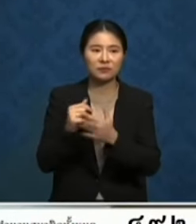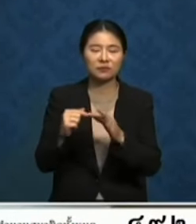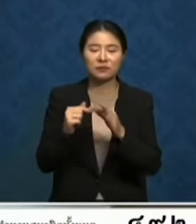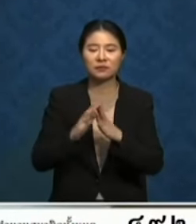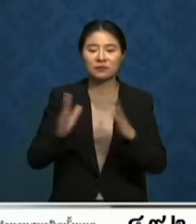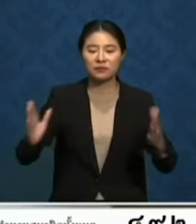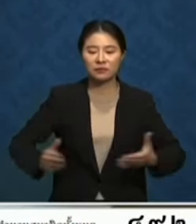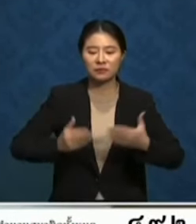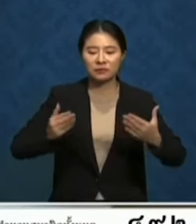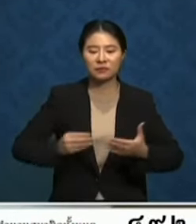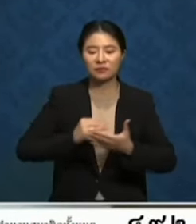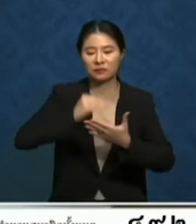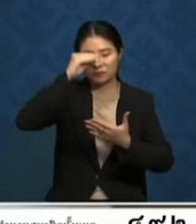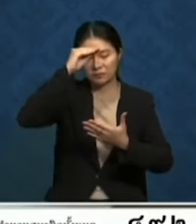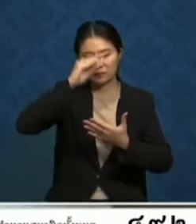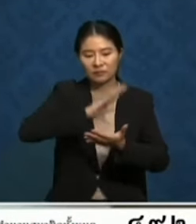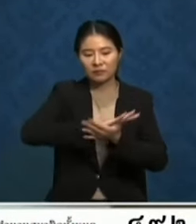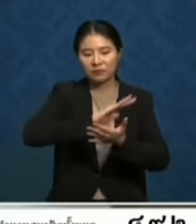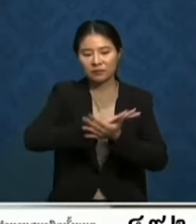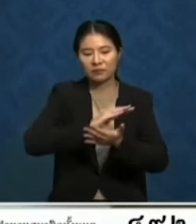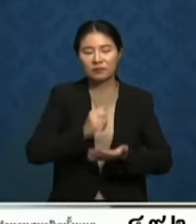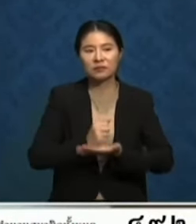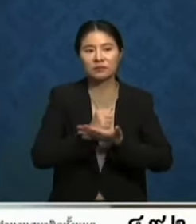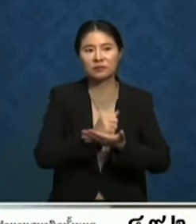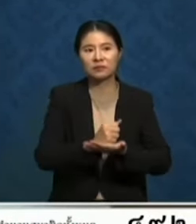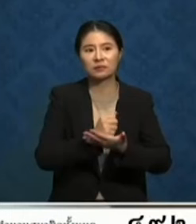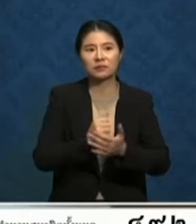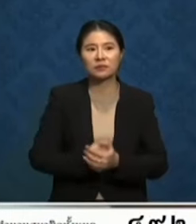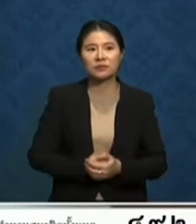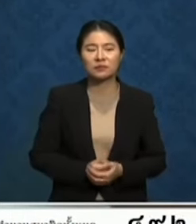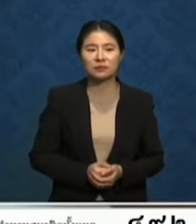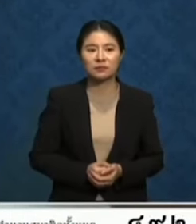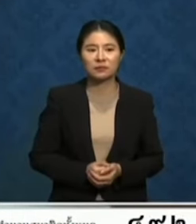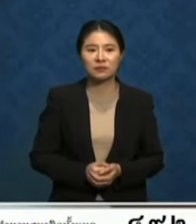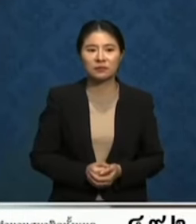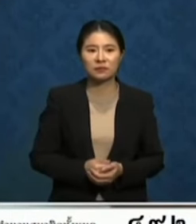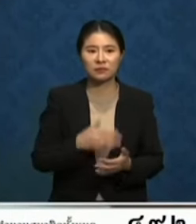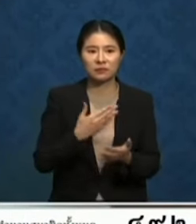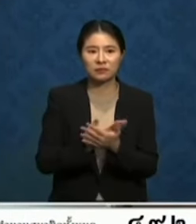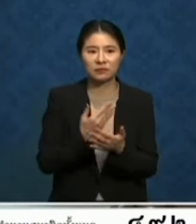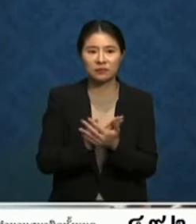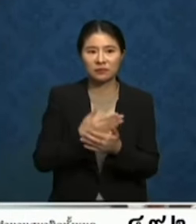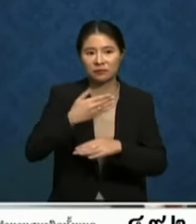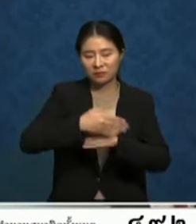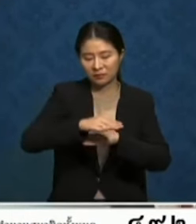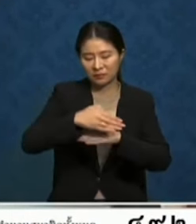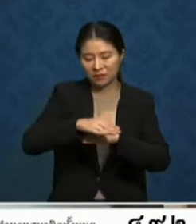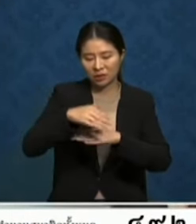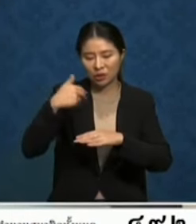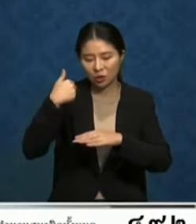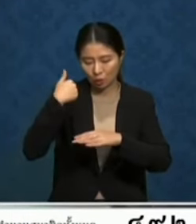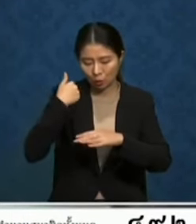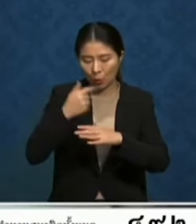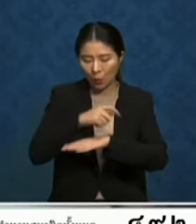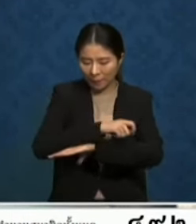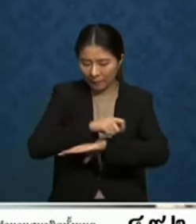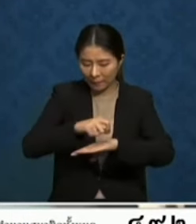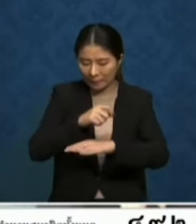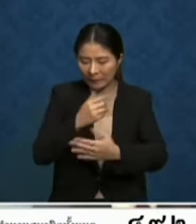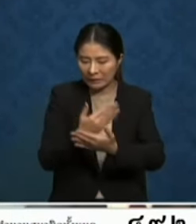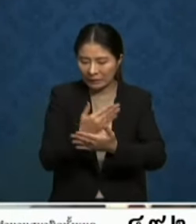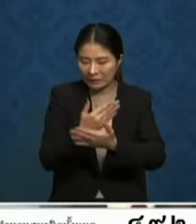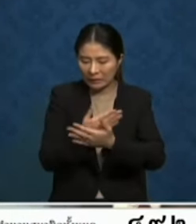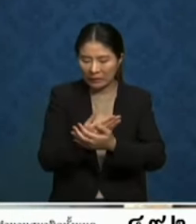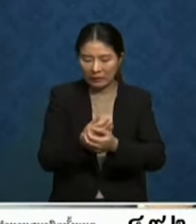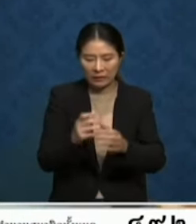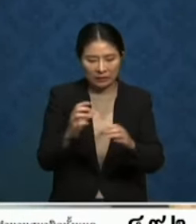าเงินบำรุงโรงพยาบาลท่านประธานครับเงินนอกงบประมาณเนี่ยมีเป็นจำนวนมากทำไมเ